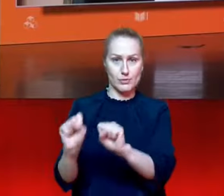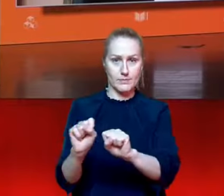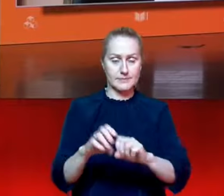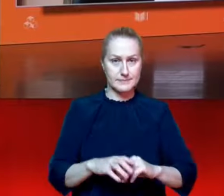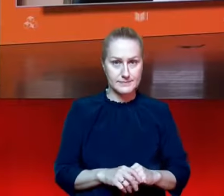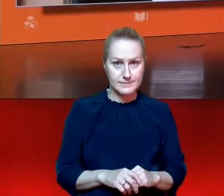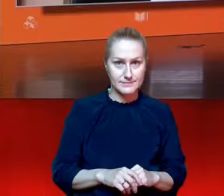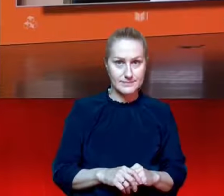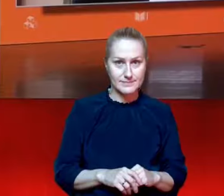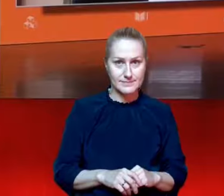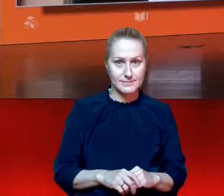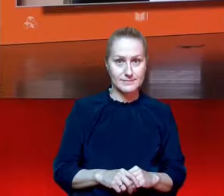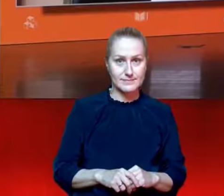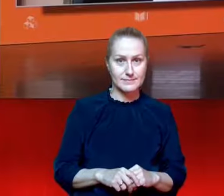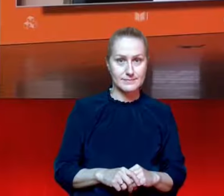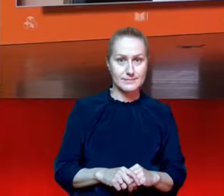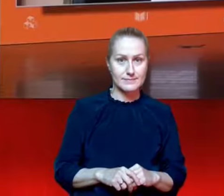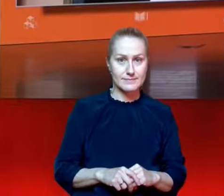Niedawno